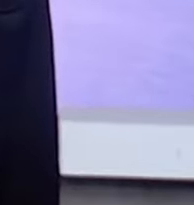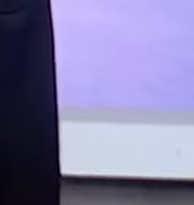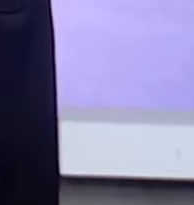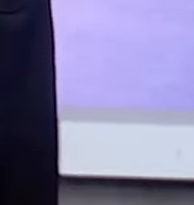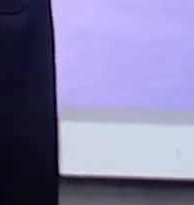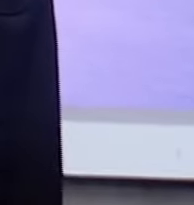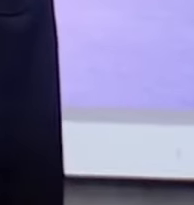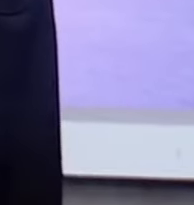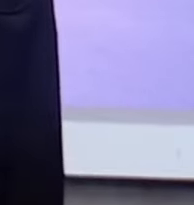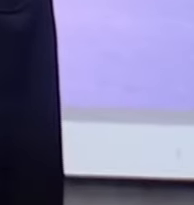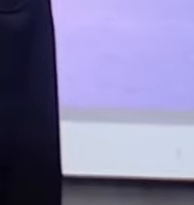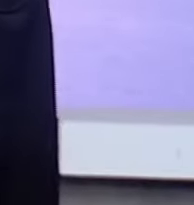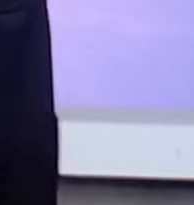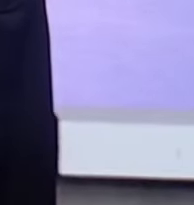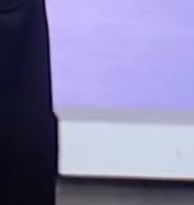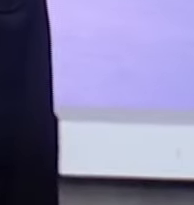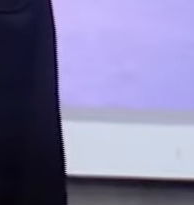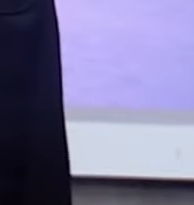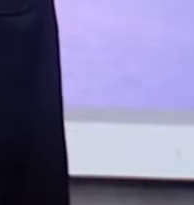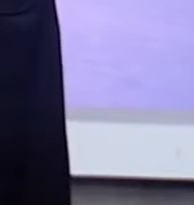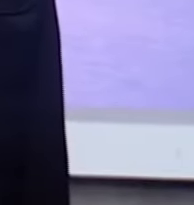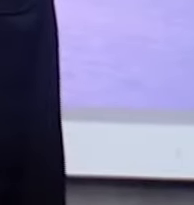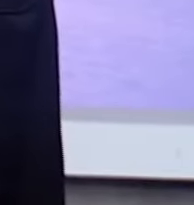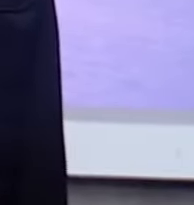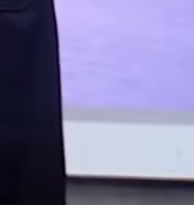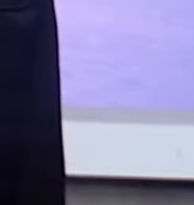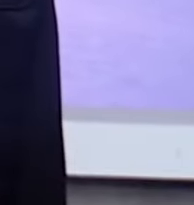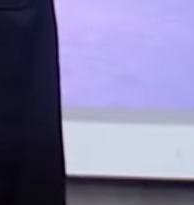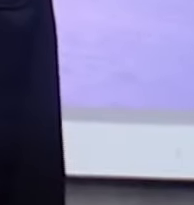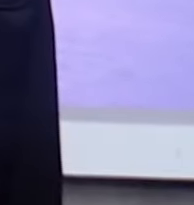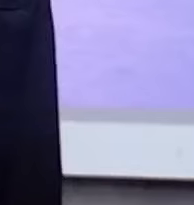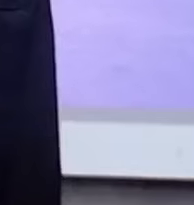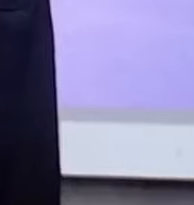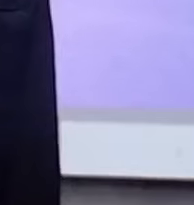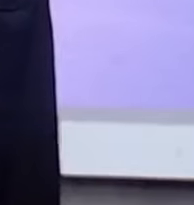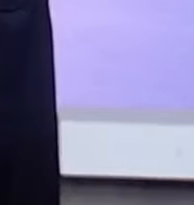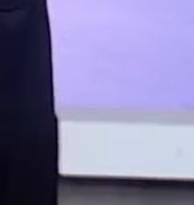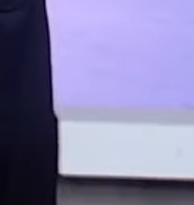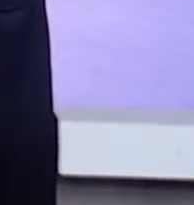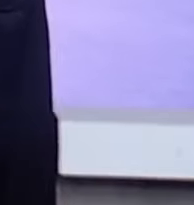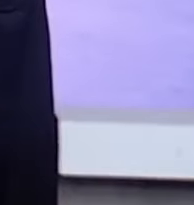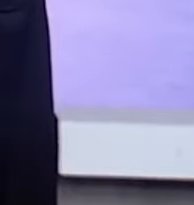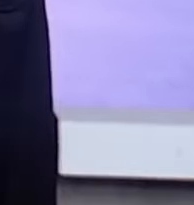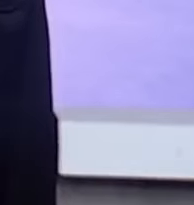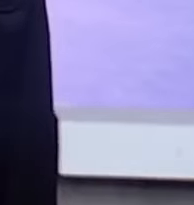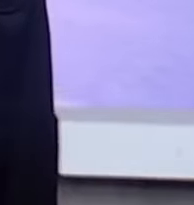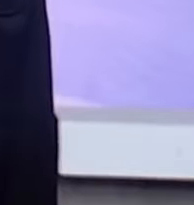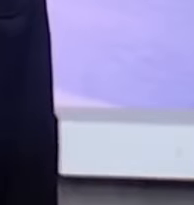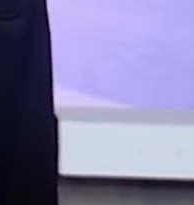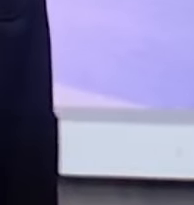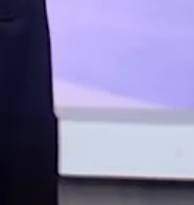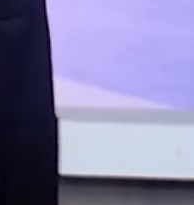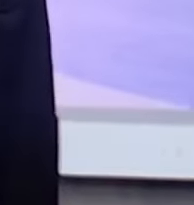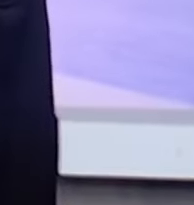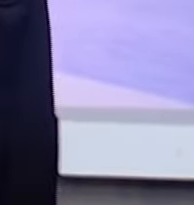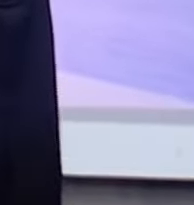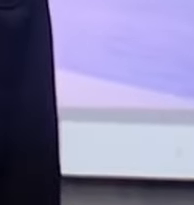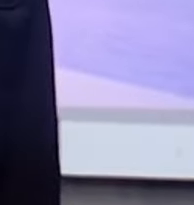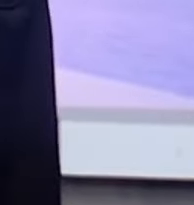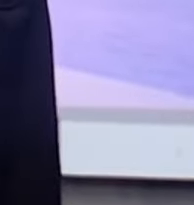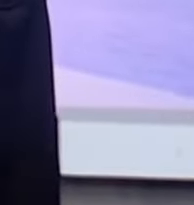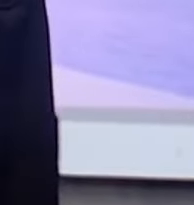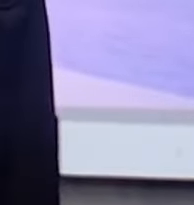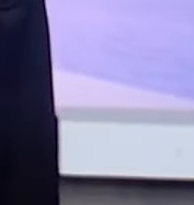Mga kapuso, sama-sama tayong maging saksi. Mag-subscribe sa GMA Integrated News sa YouTube at para sa mga kapuso abroad,